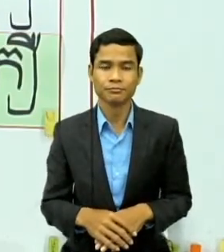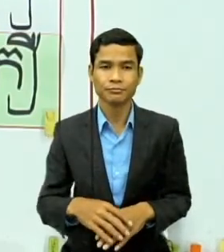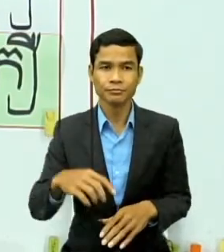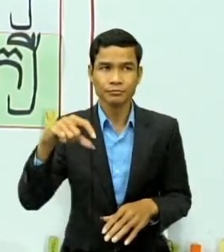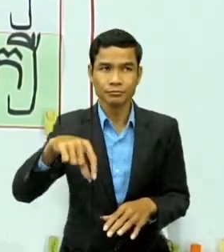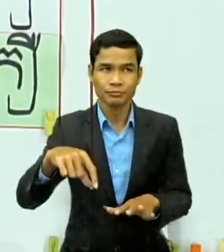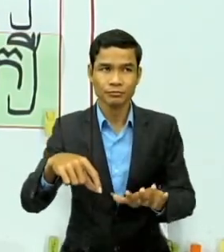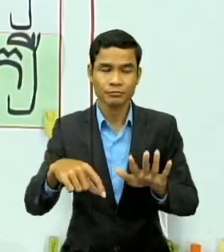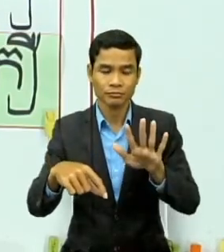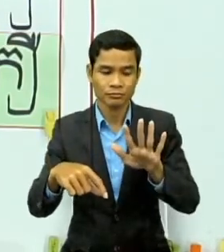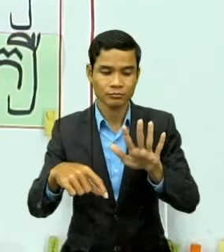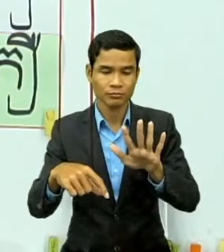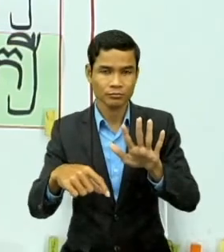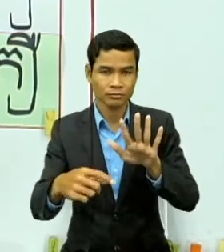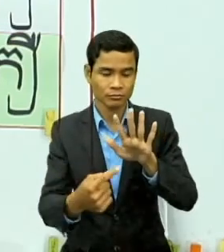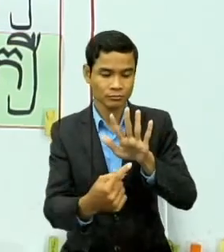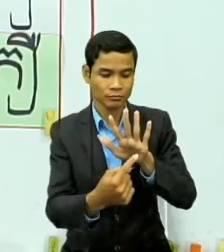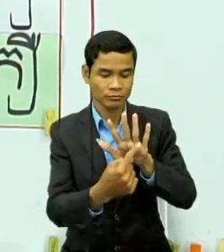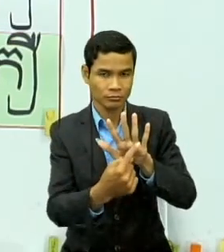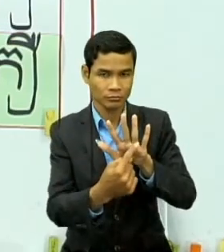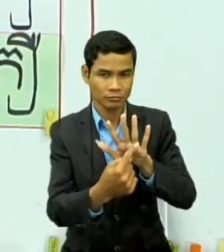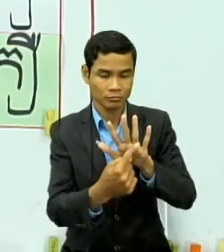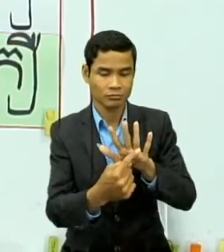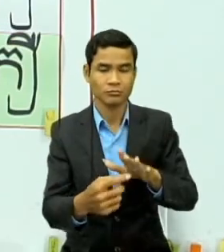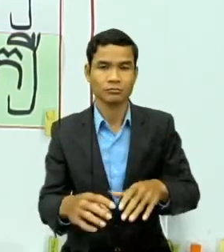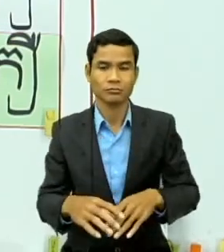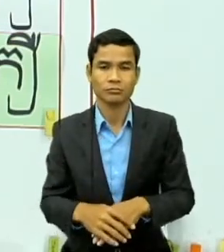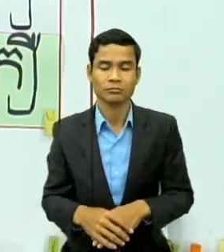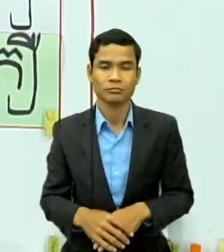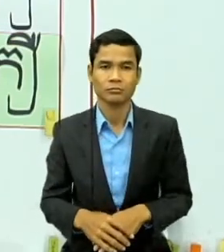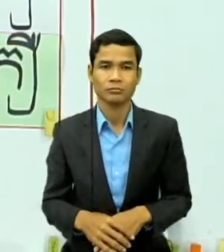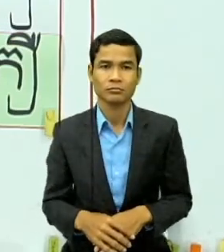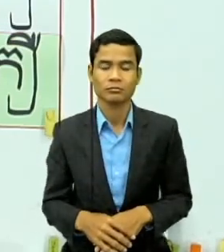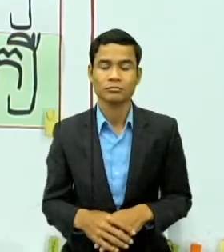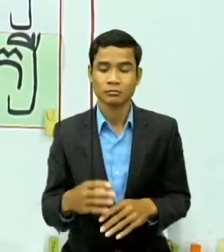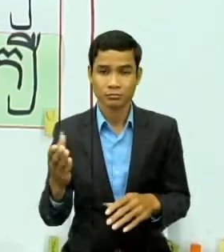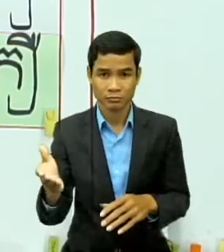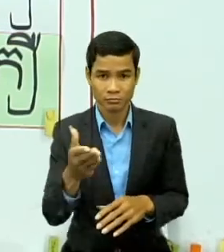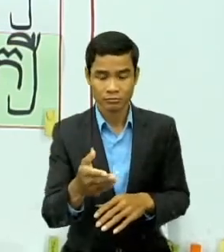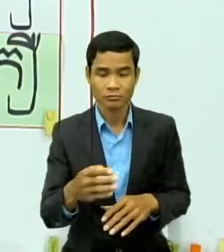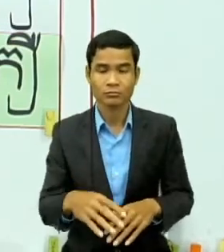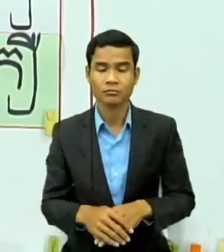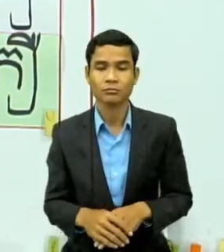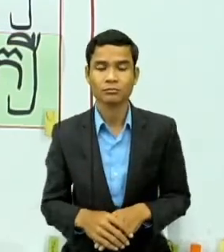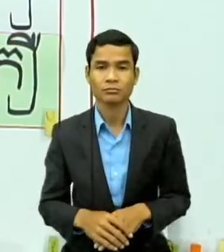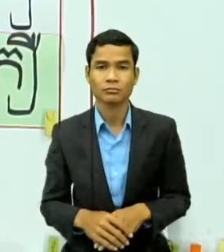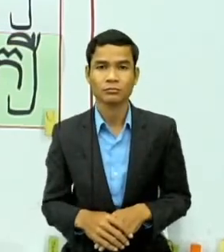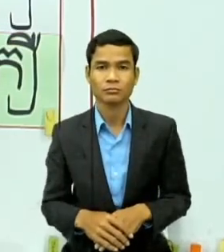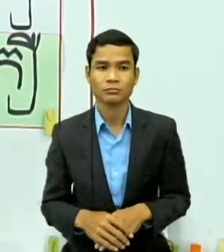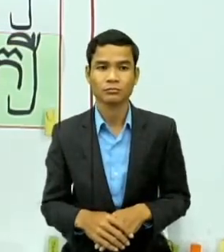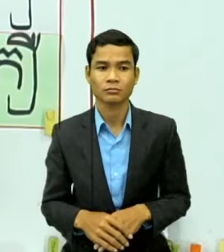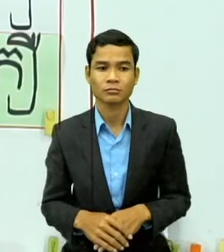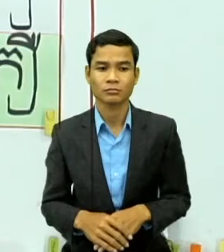កអ៊ូកូកូន